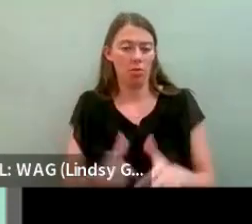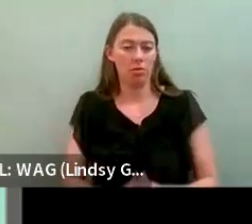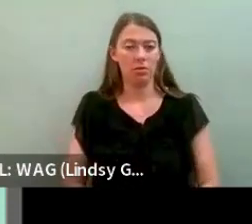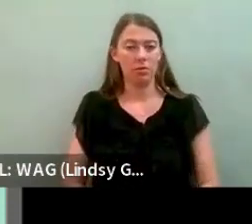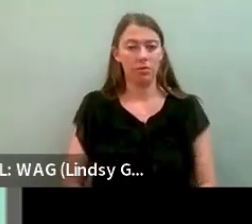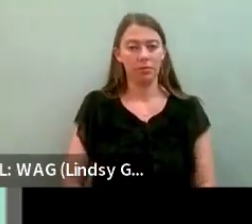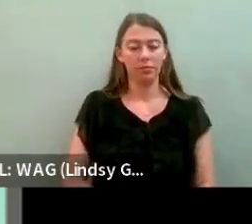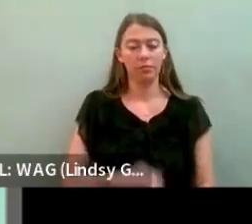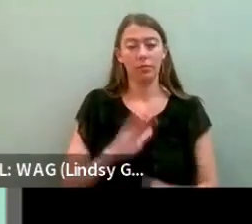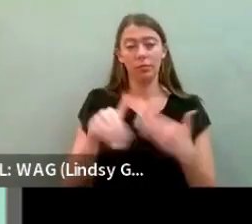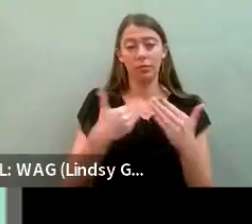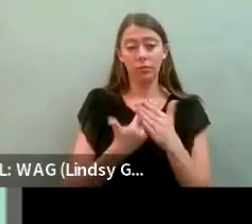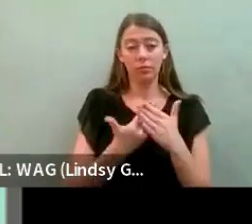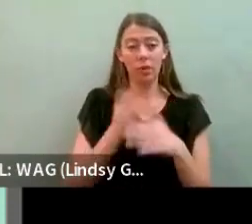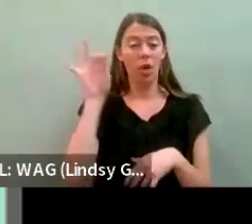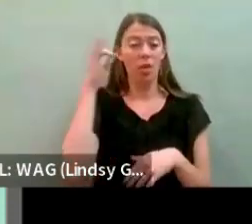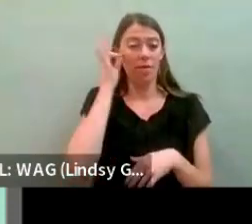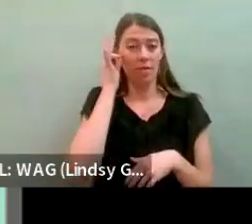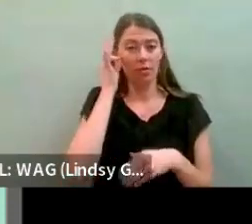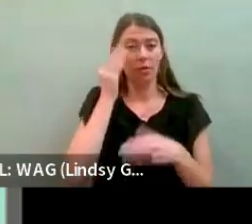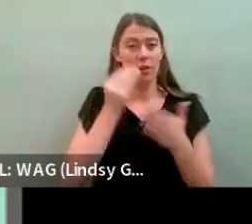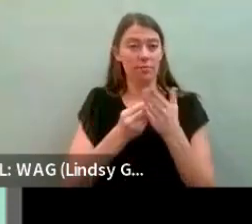所有政府